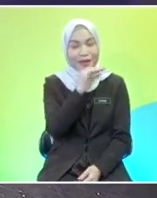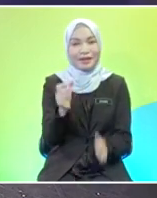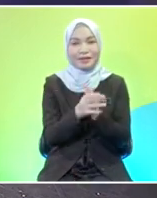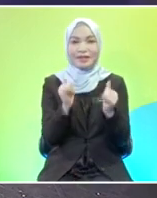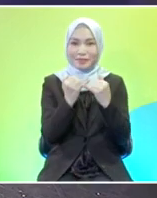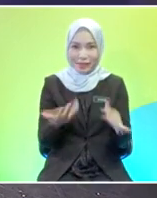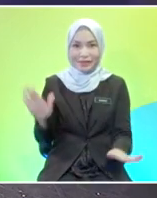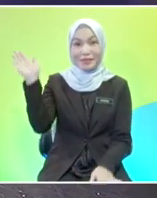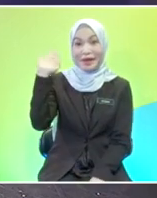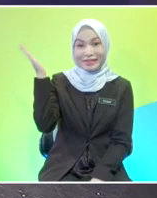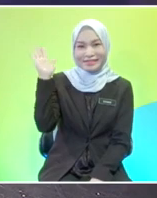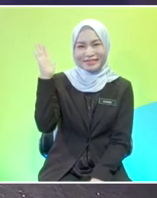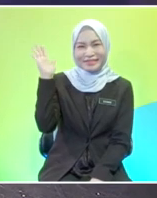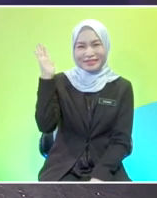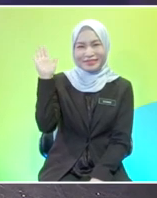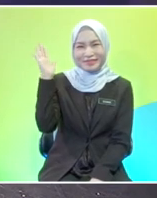bye